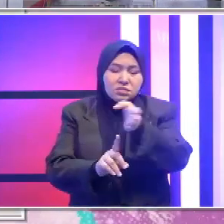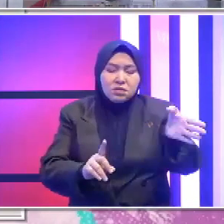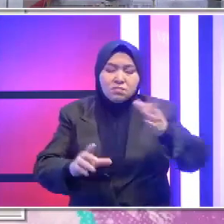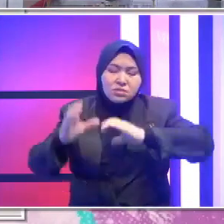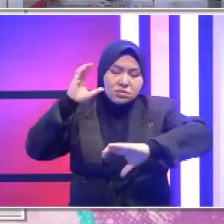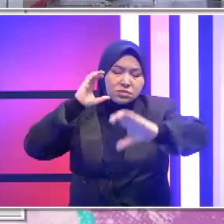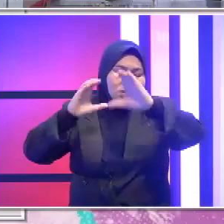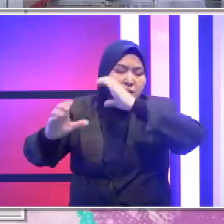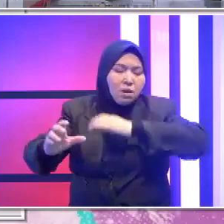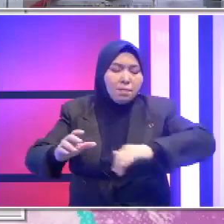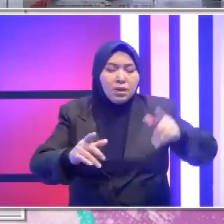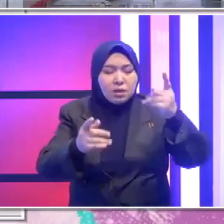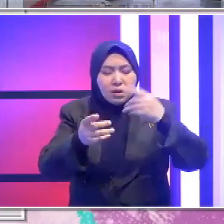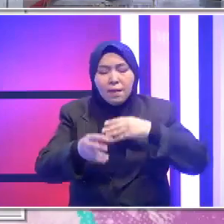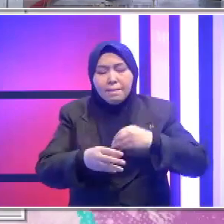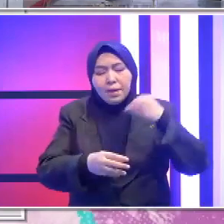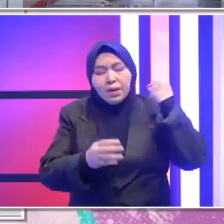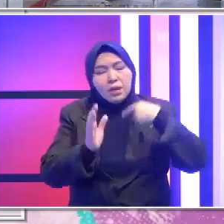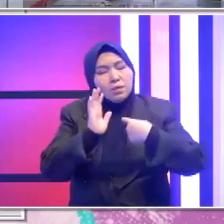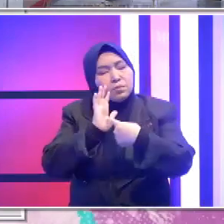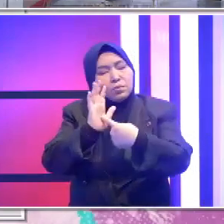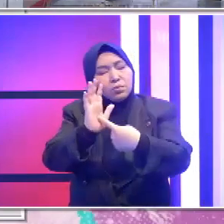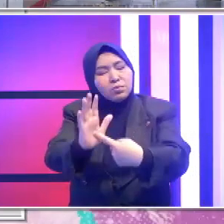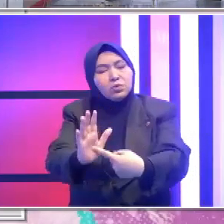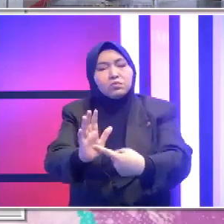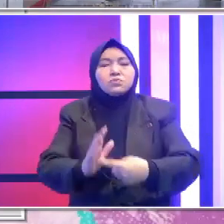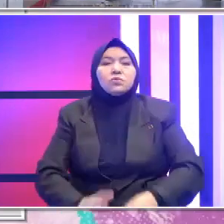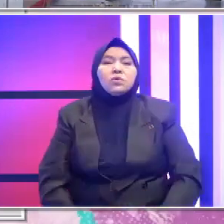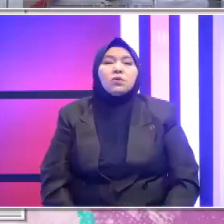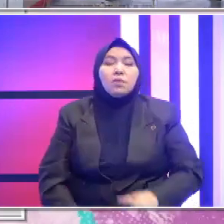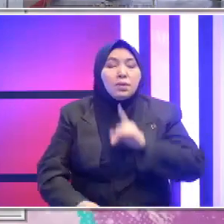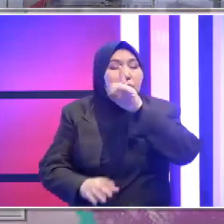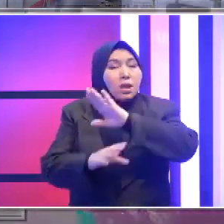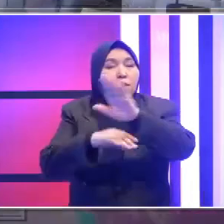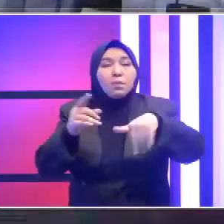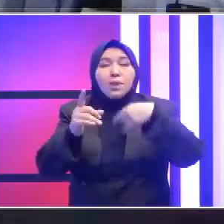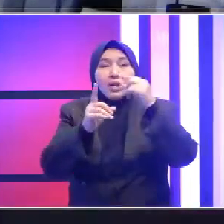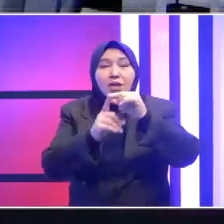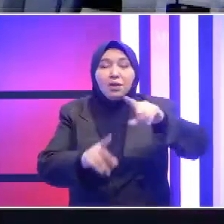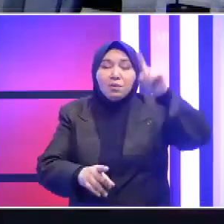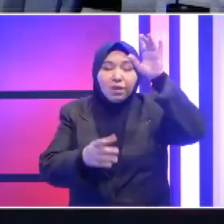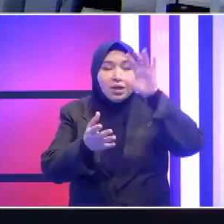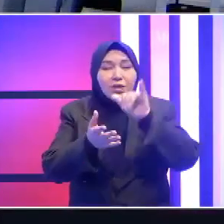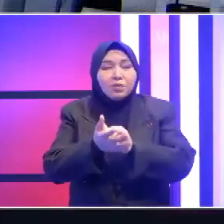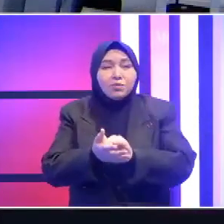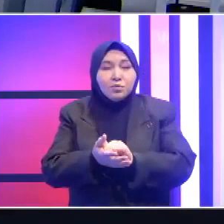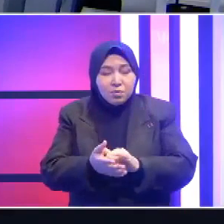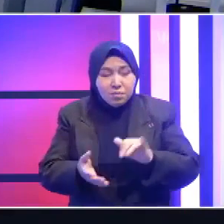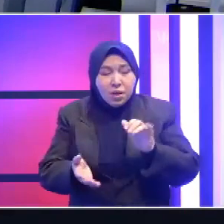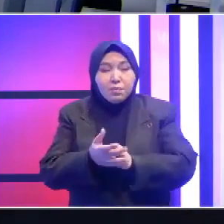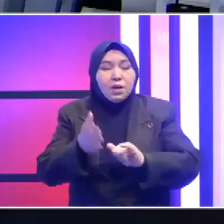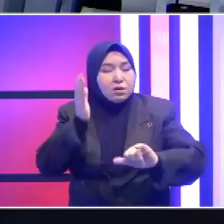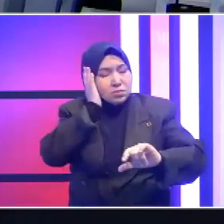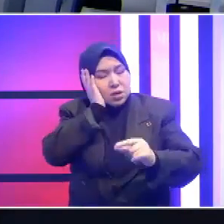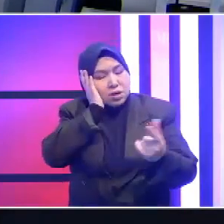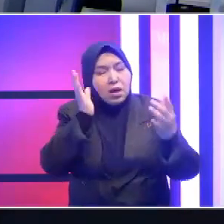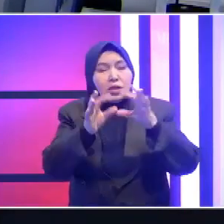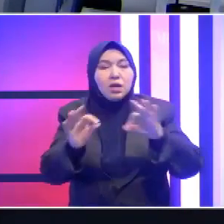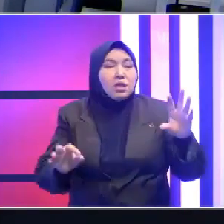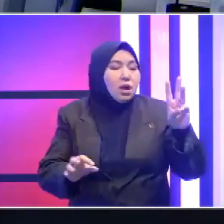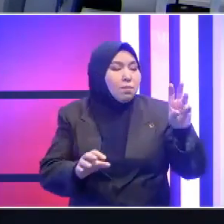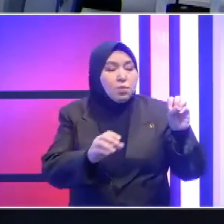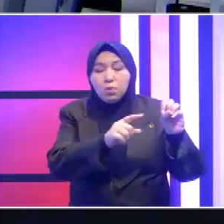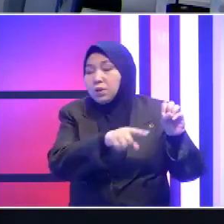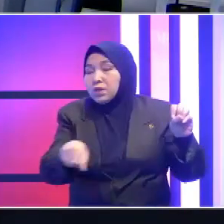Teguh Mun sodakowloh daripada ayat 63